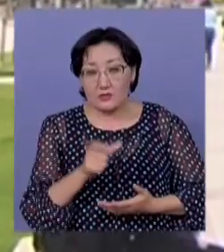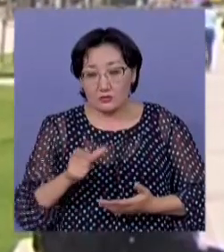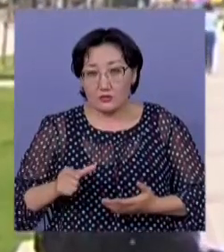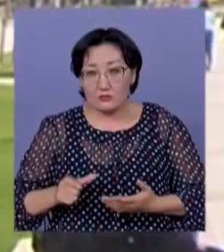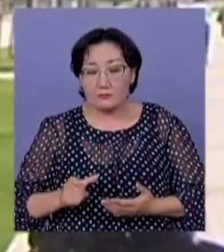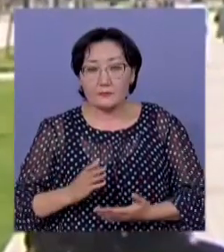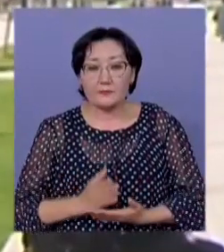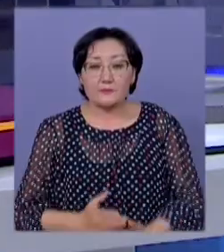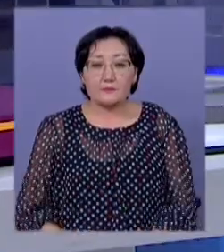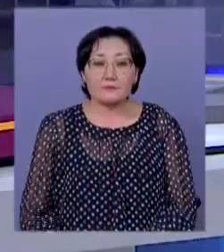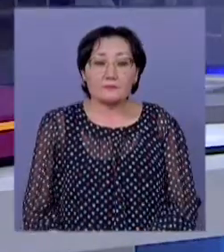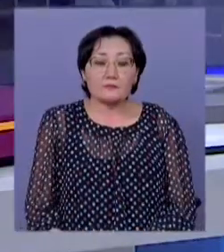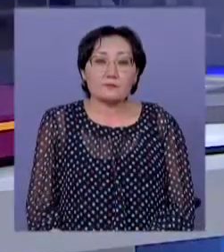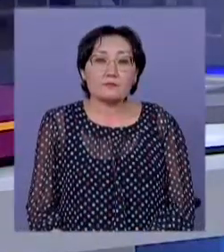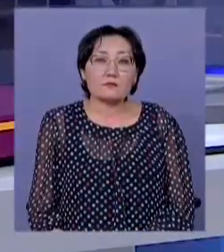жүреді.